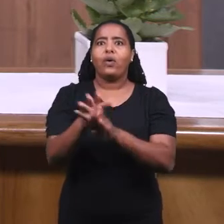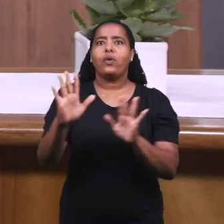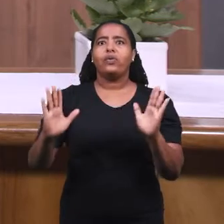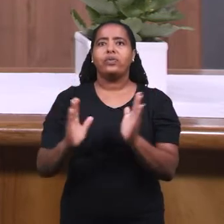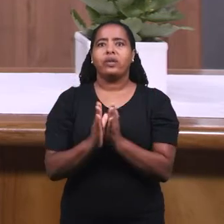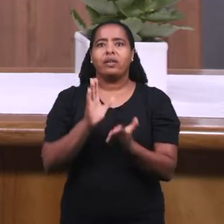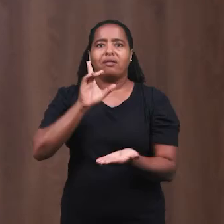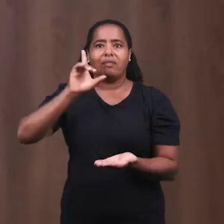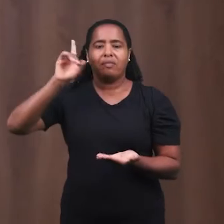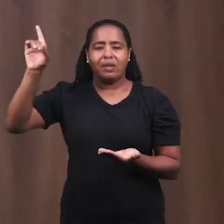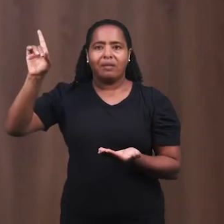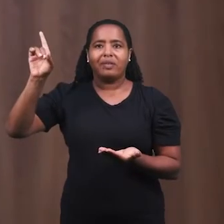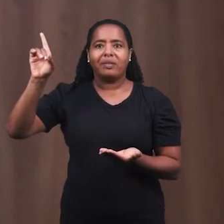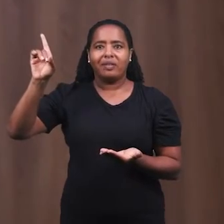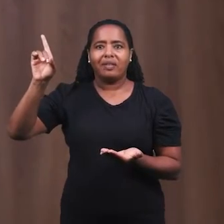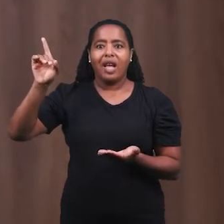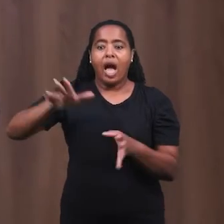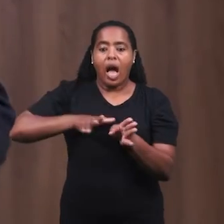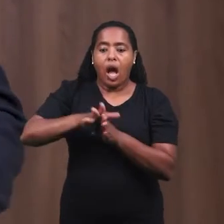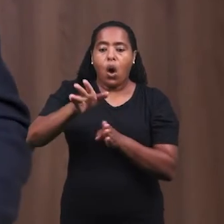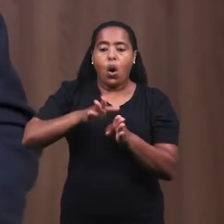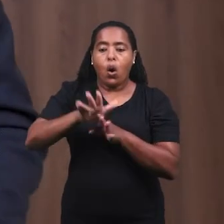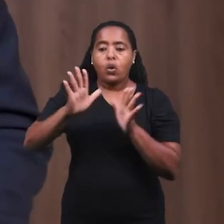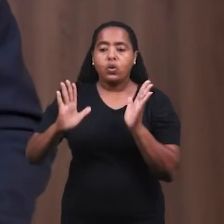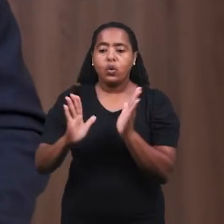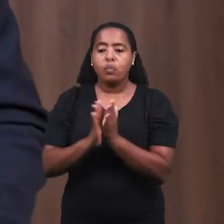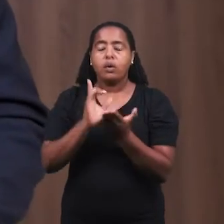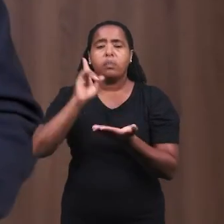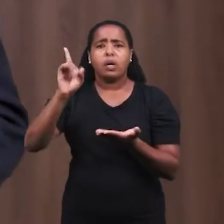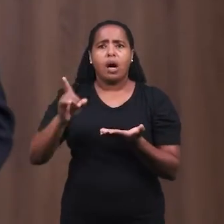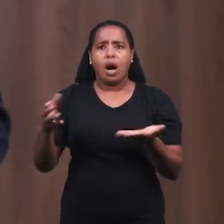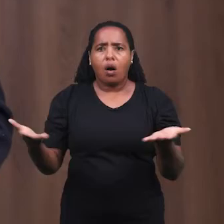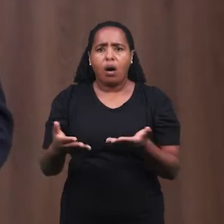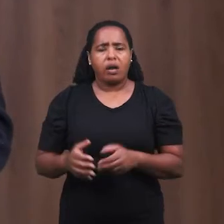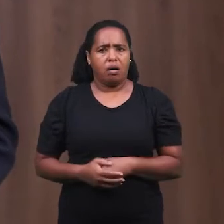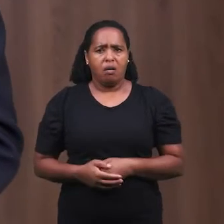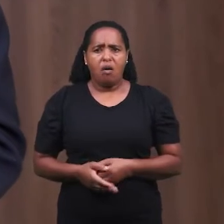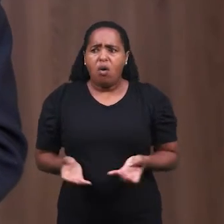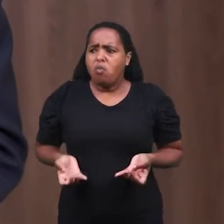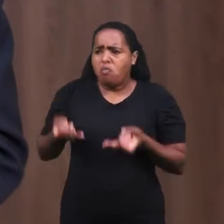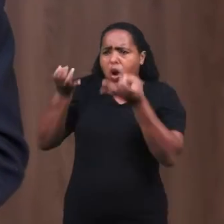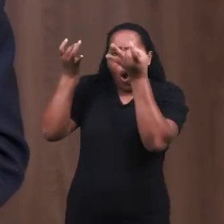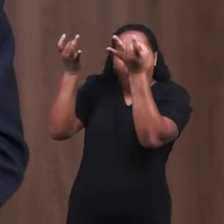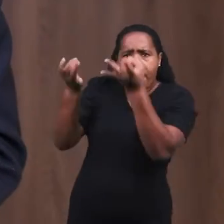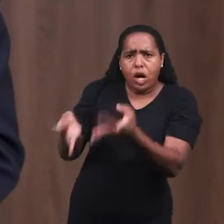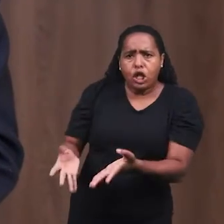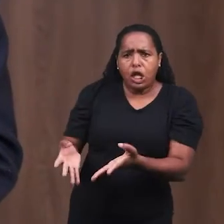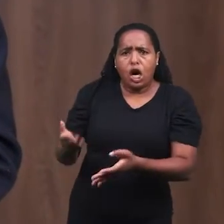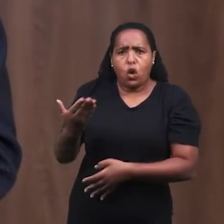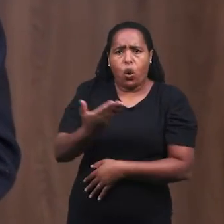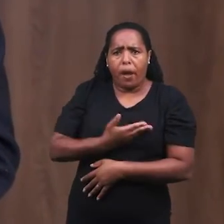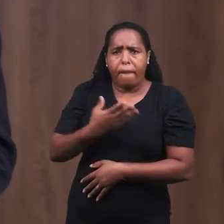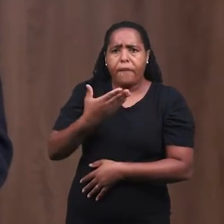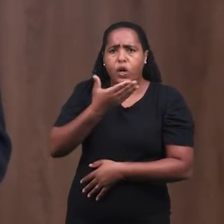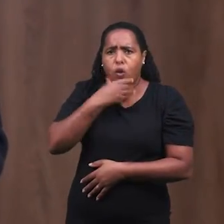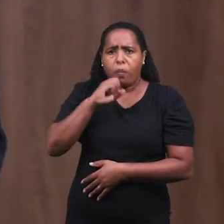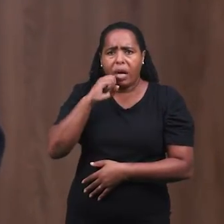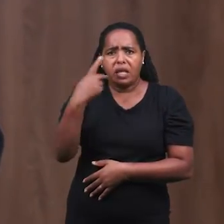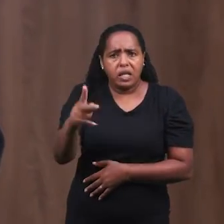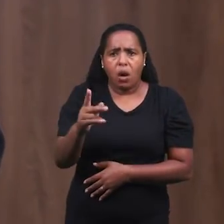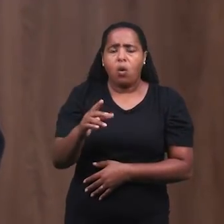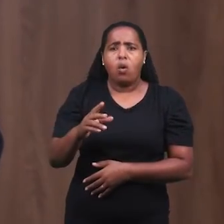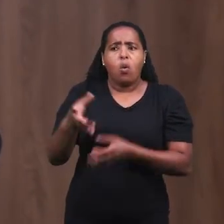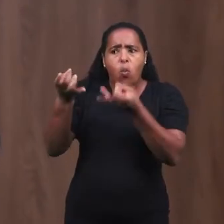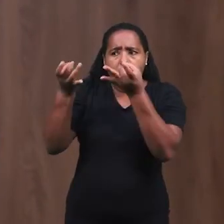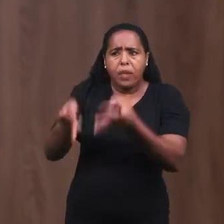совет Божий тебе дается. А Бог дает тебе совет, не оставляй друга,